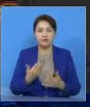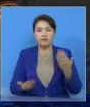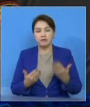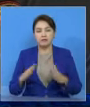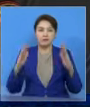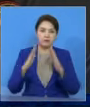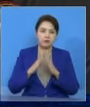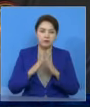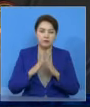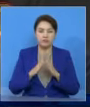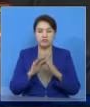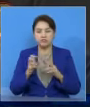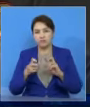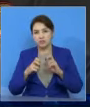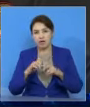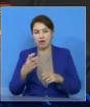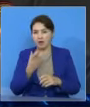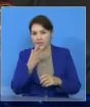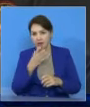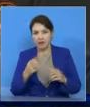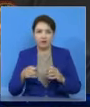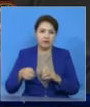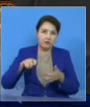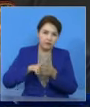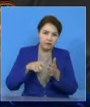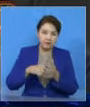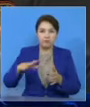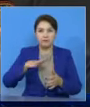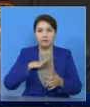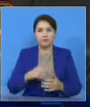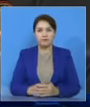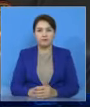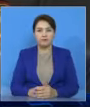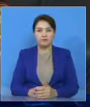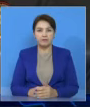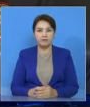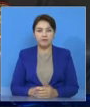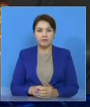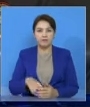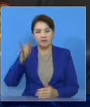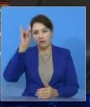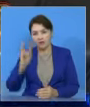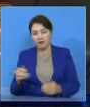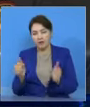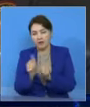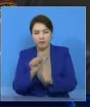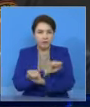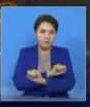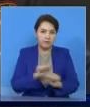үйде жылқыштар болса, жаңа обогреватель дейді ғой, оларды жаңа перделердің алдарына